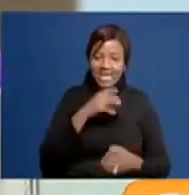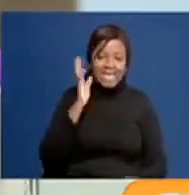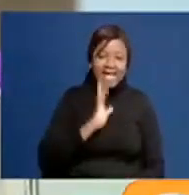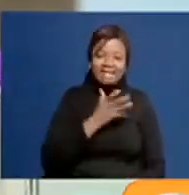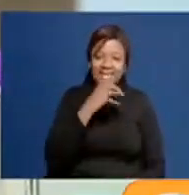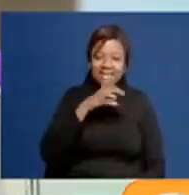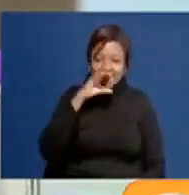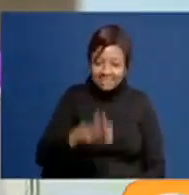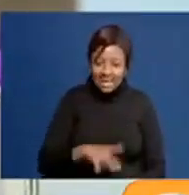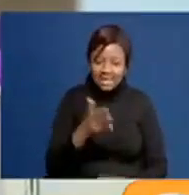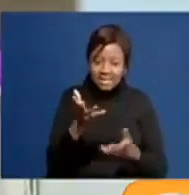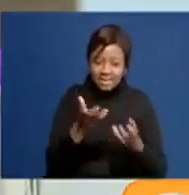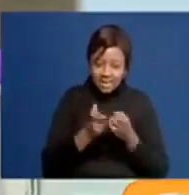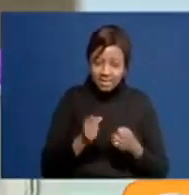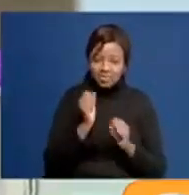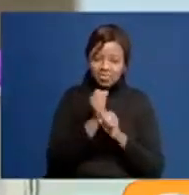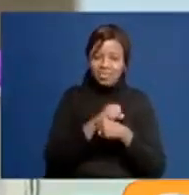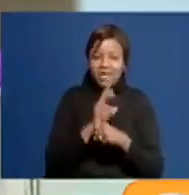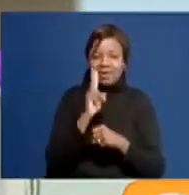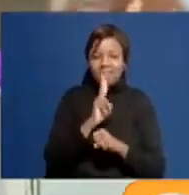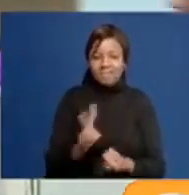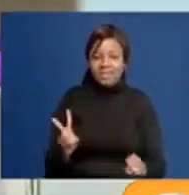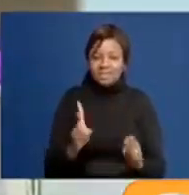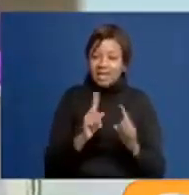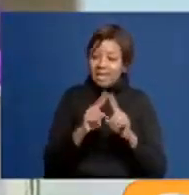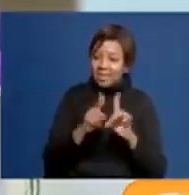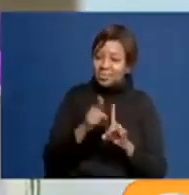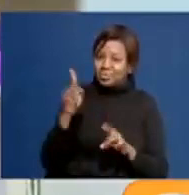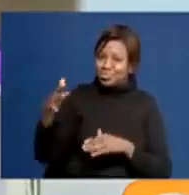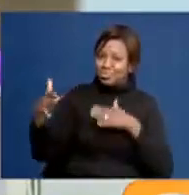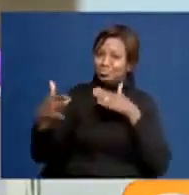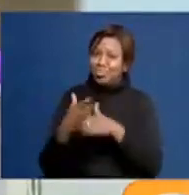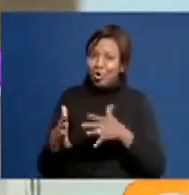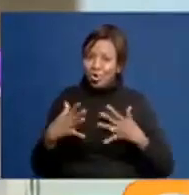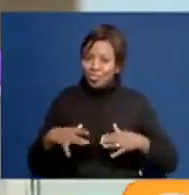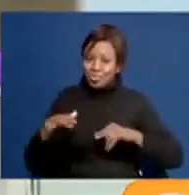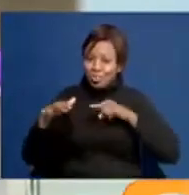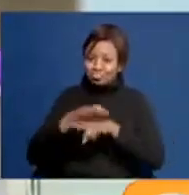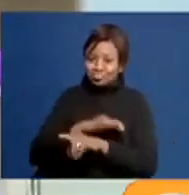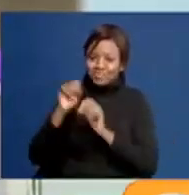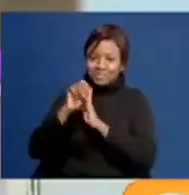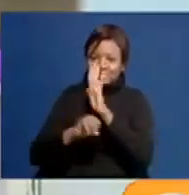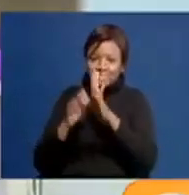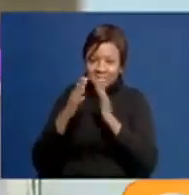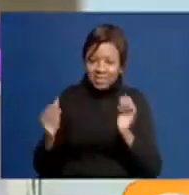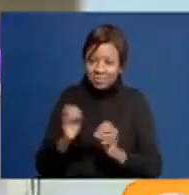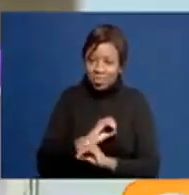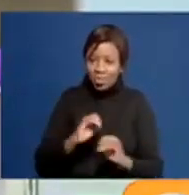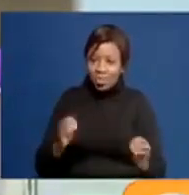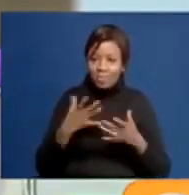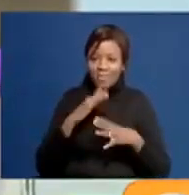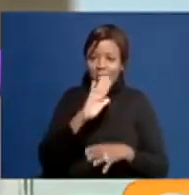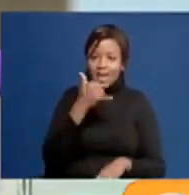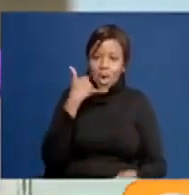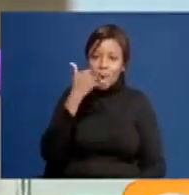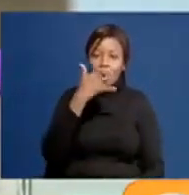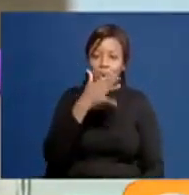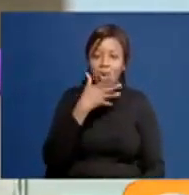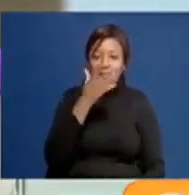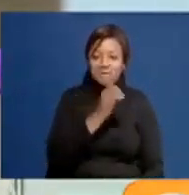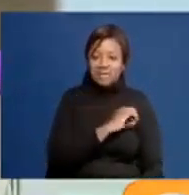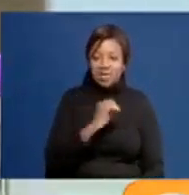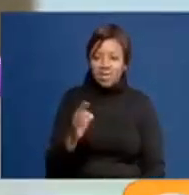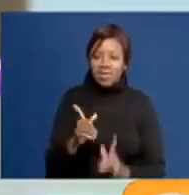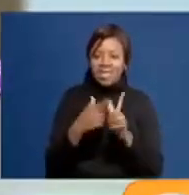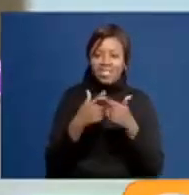Na hela alifungia watu huwezi kuingia state house, watu hawezi, watu yake ukuwapigia simu hawezi kuchukua.